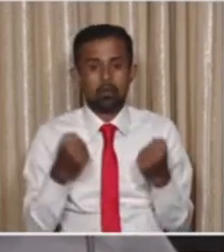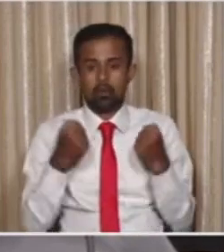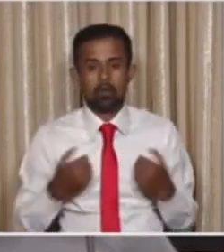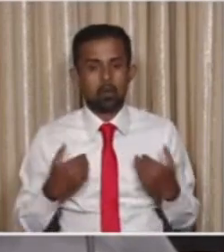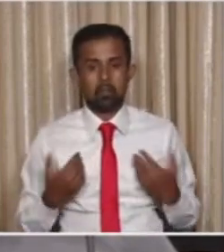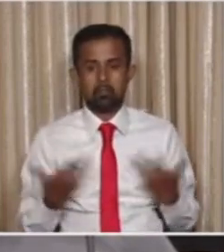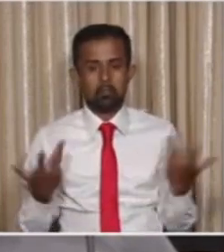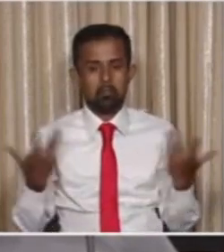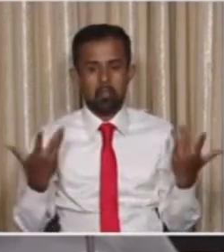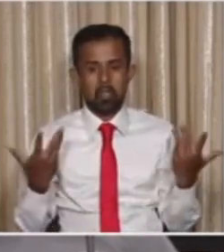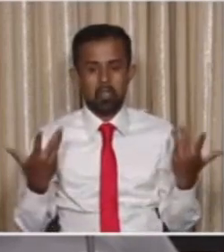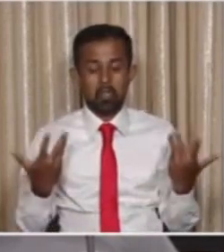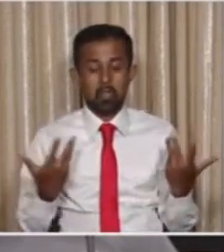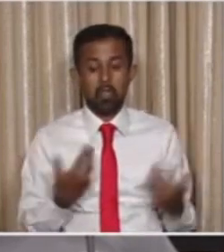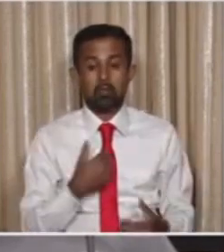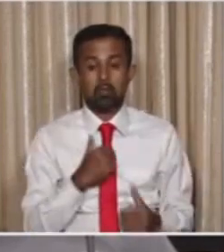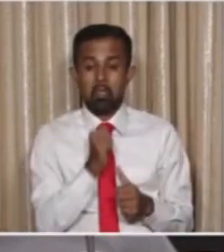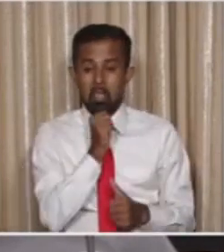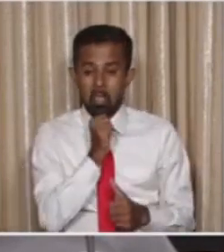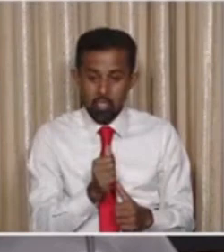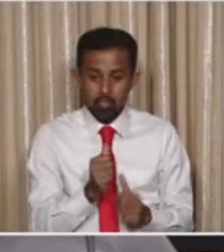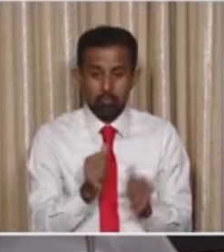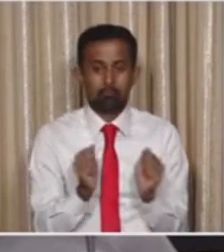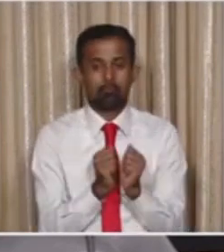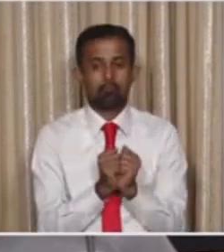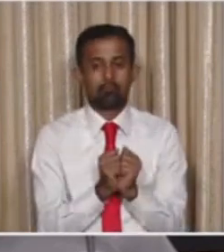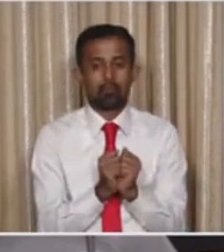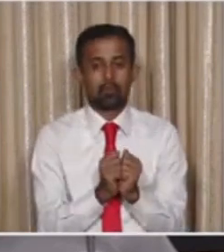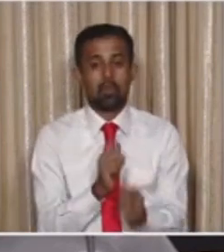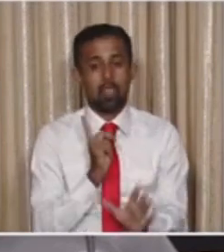බෑ. අපි හෘද සාක්ෂියට එකඟව වැඩ කරන අය. අපි